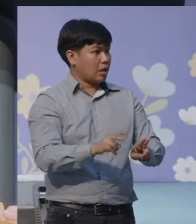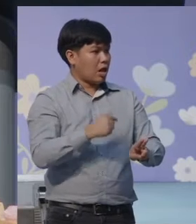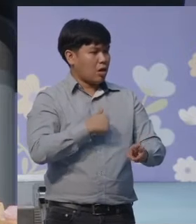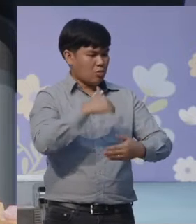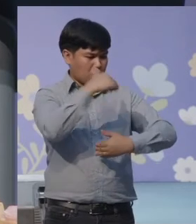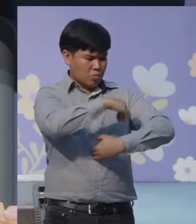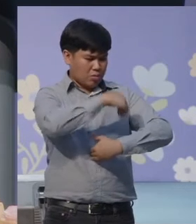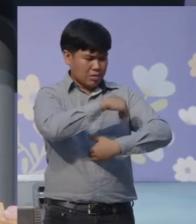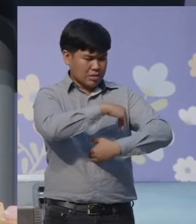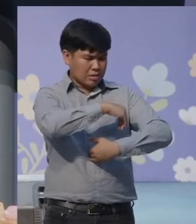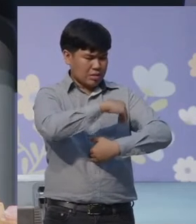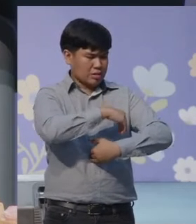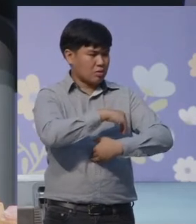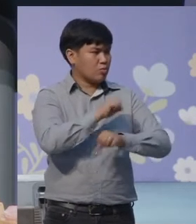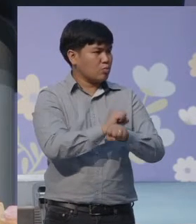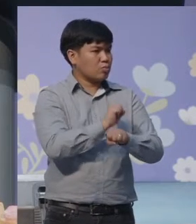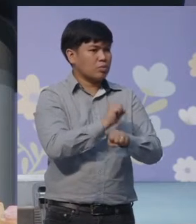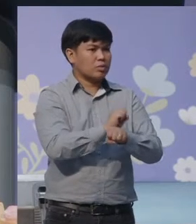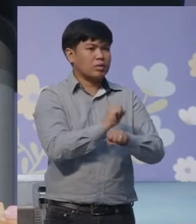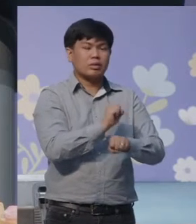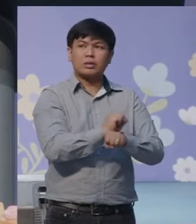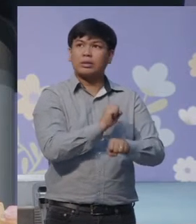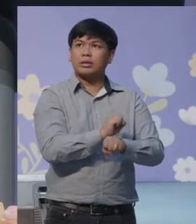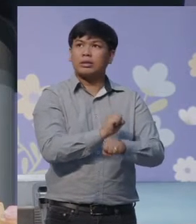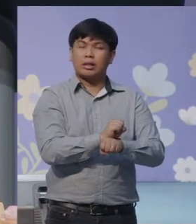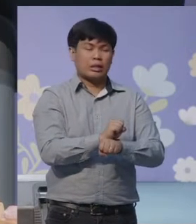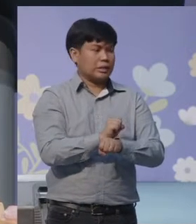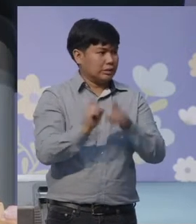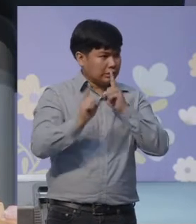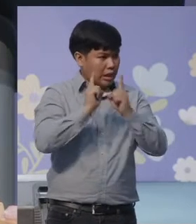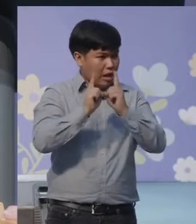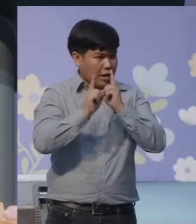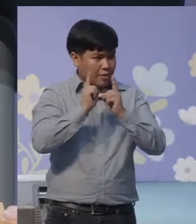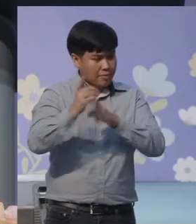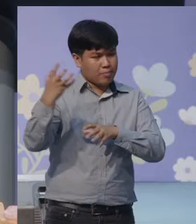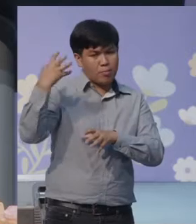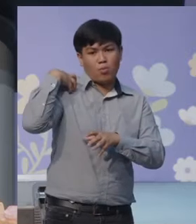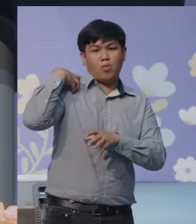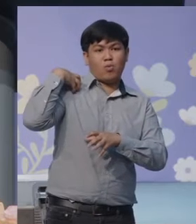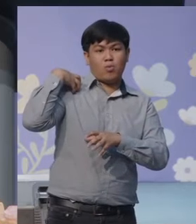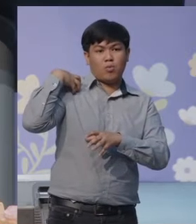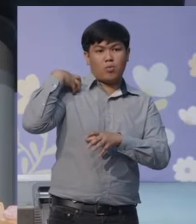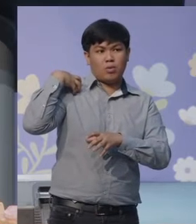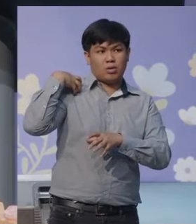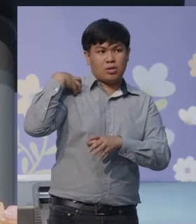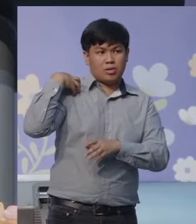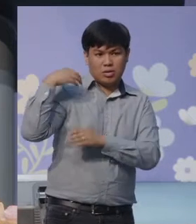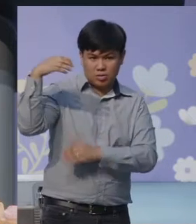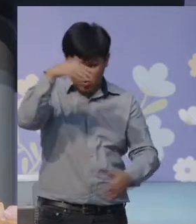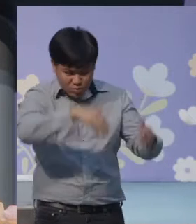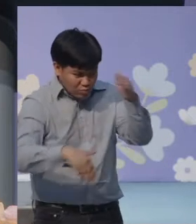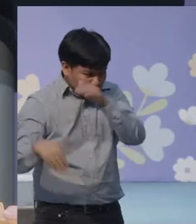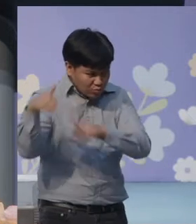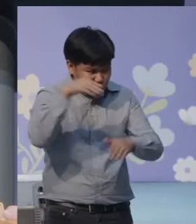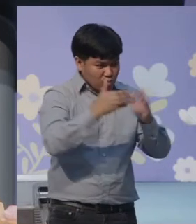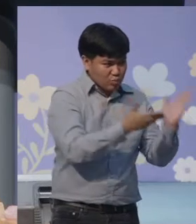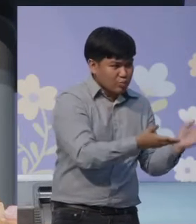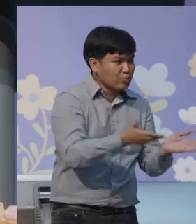At dinala ko ang aking mga boss sa isang scuba diving